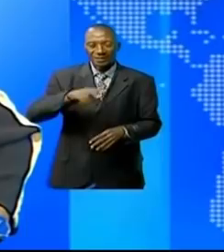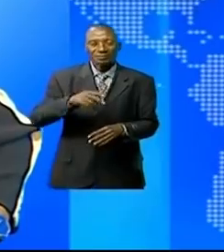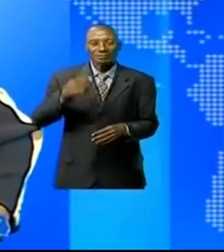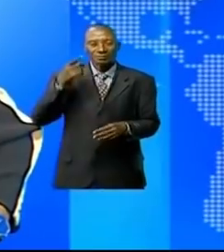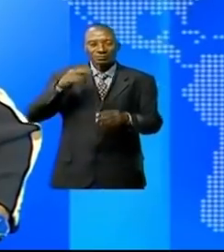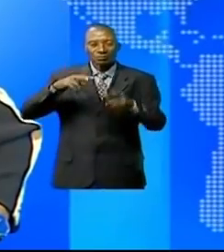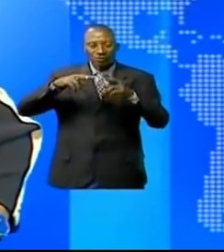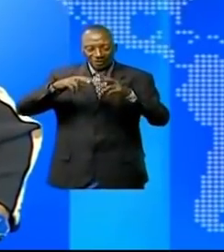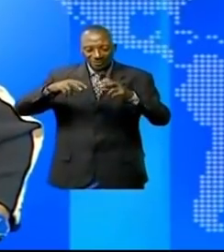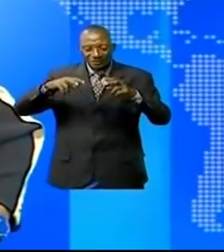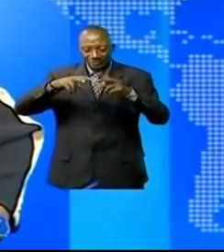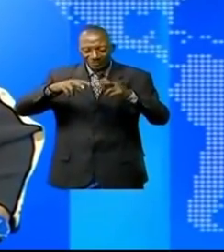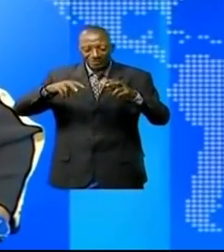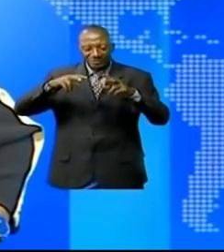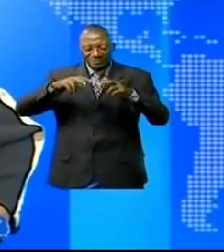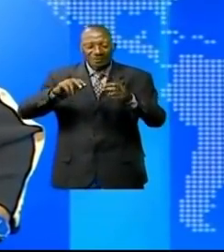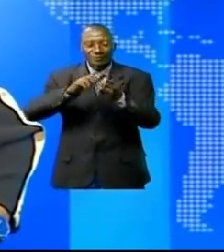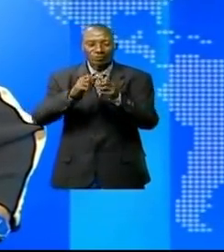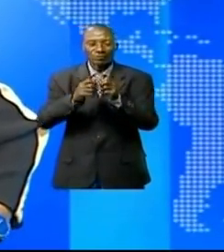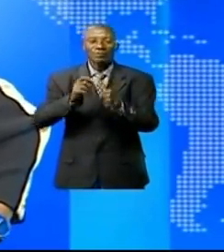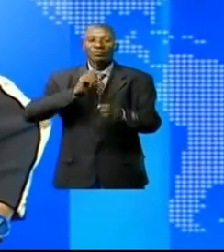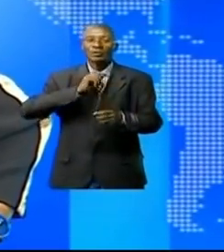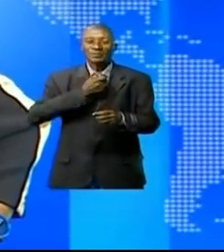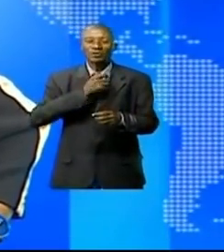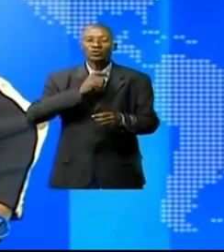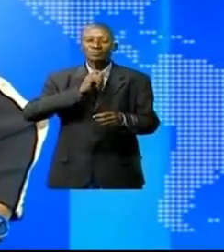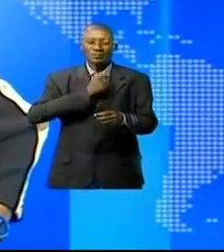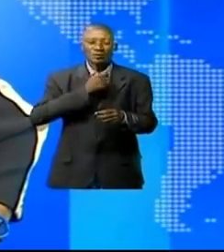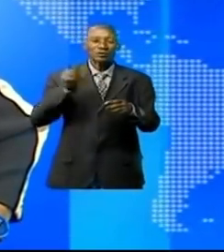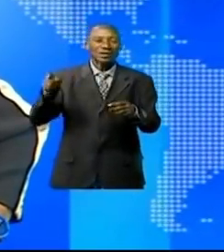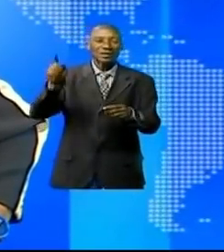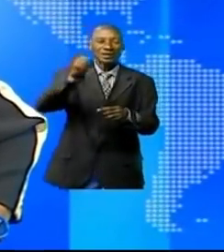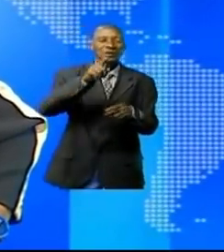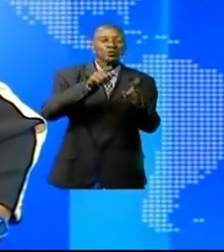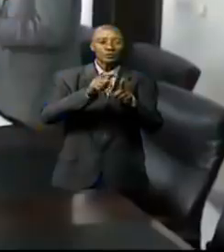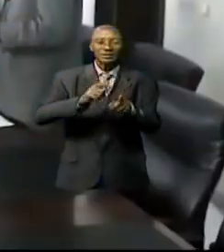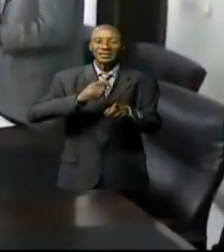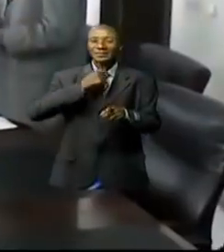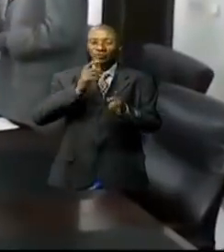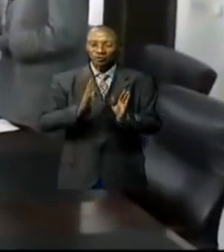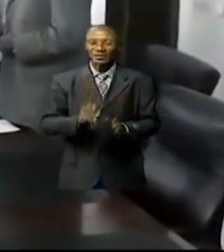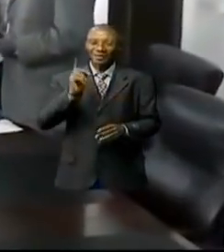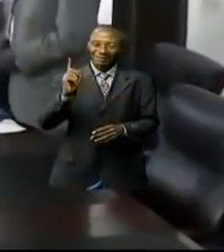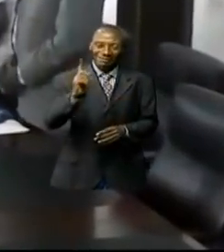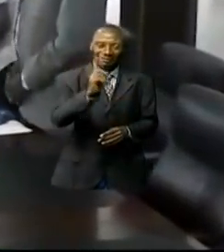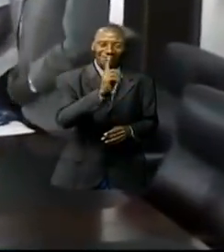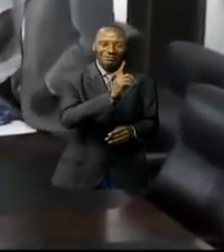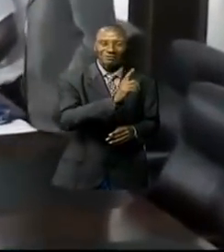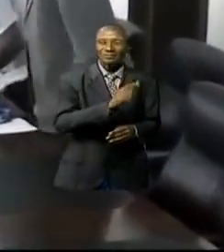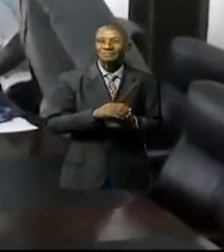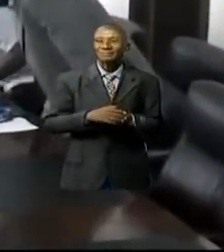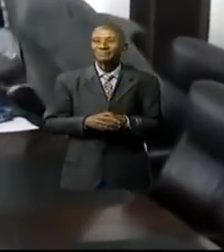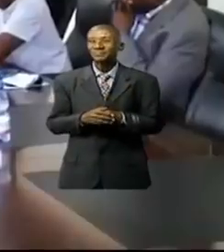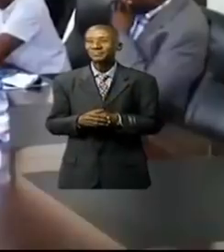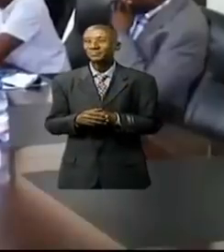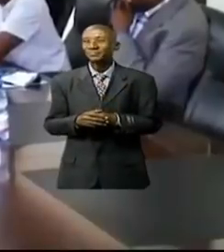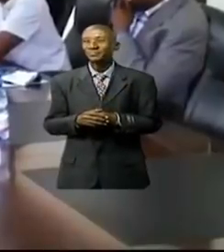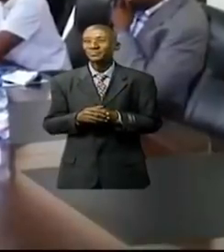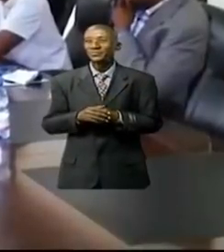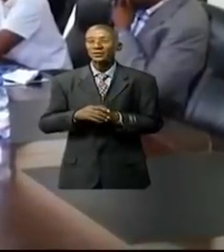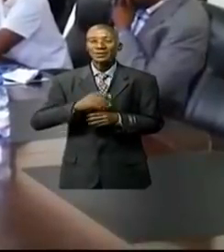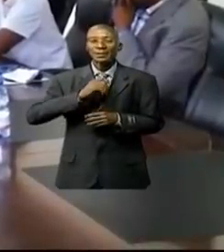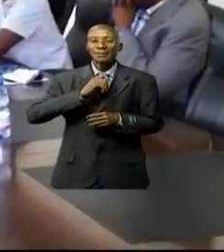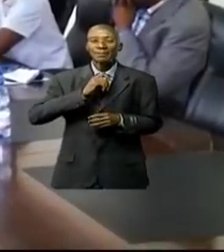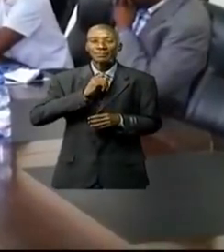de chaque prison et prisonnier de la République démocratique du Congo. Des procureurs généraux de la